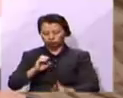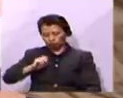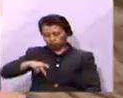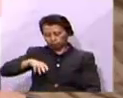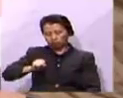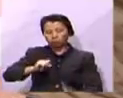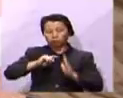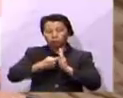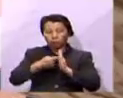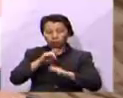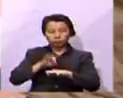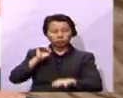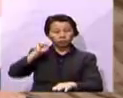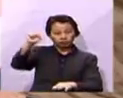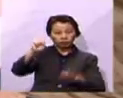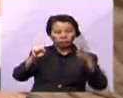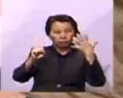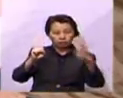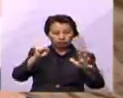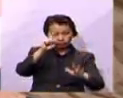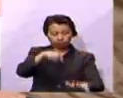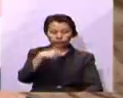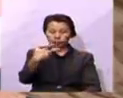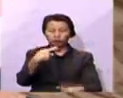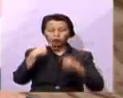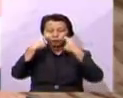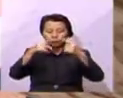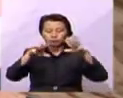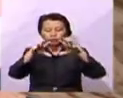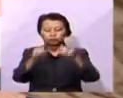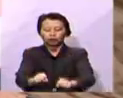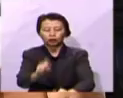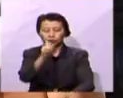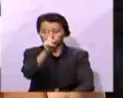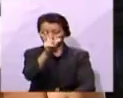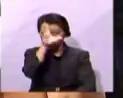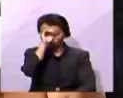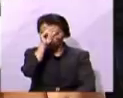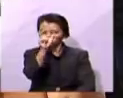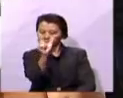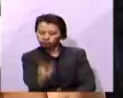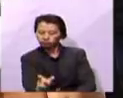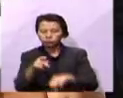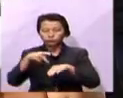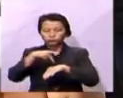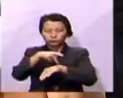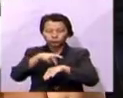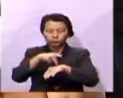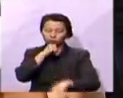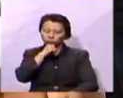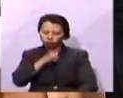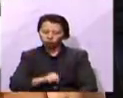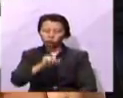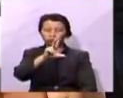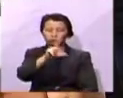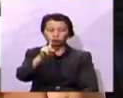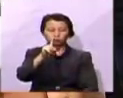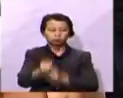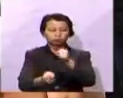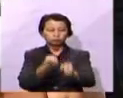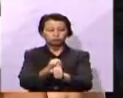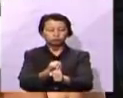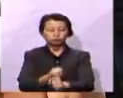yang dilancarkan di Sabah pada 15 Mac lalu berjaya menangkap seorang lelaki warga Filipina berusia 31